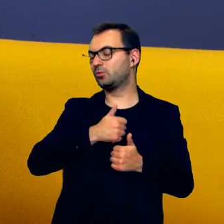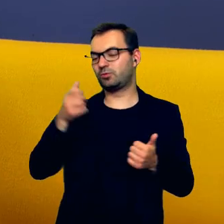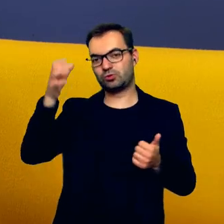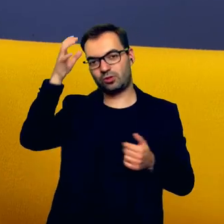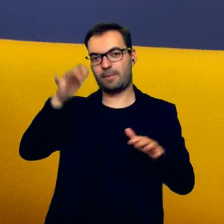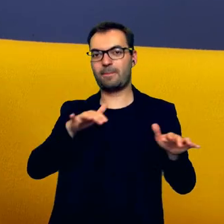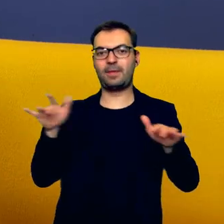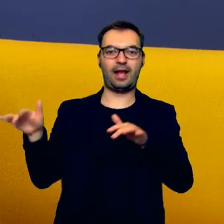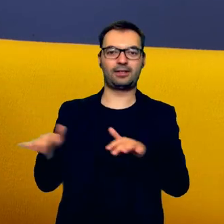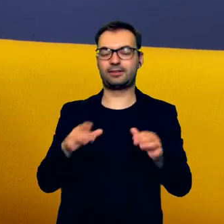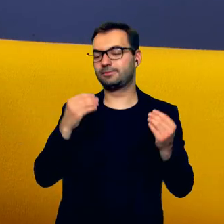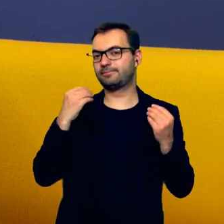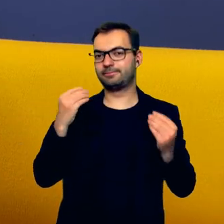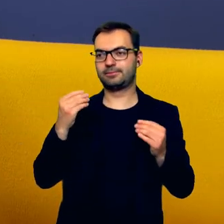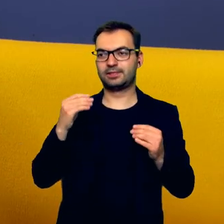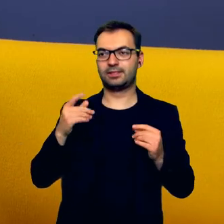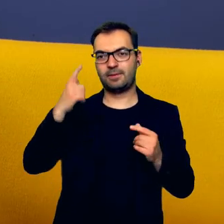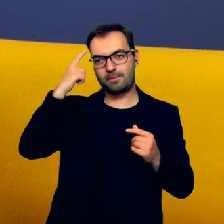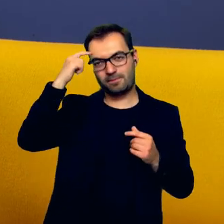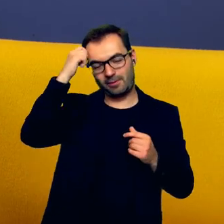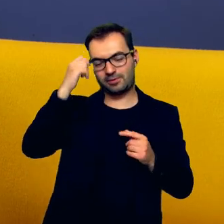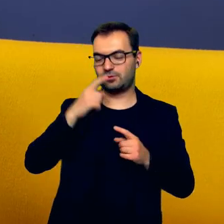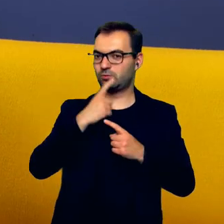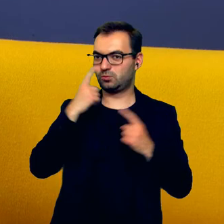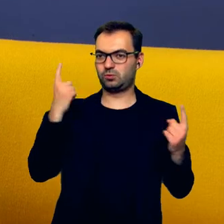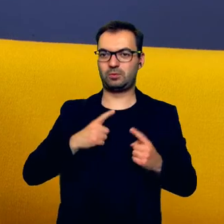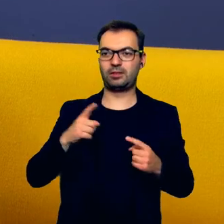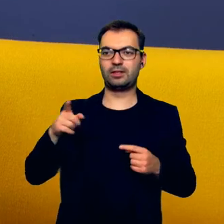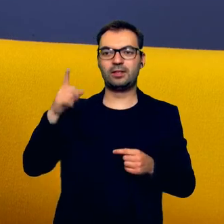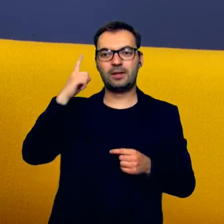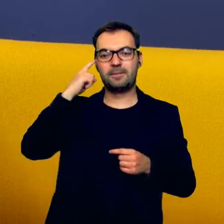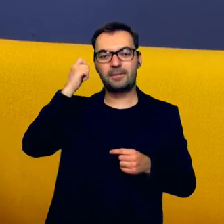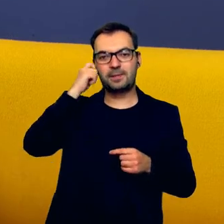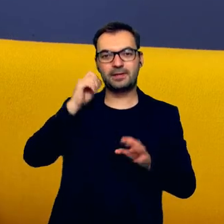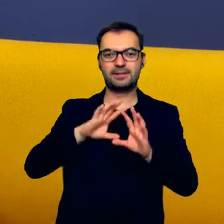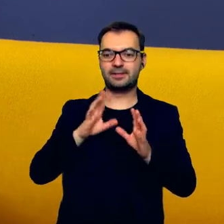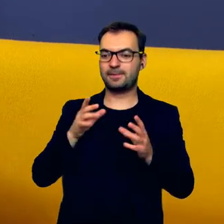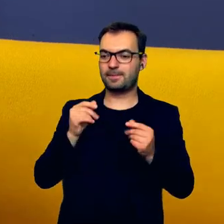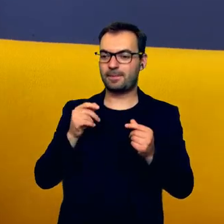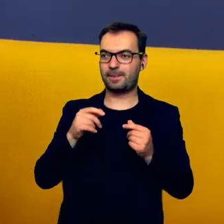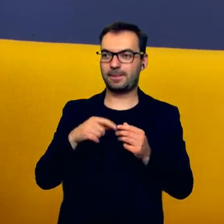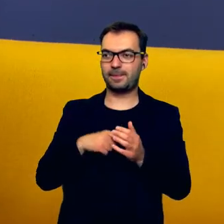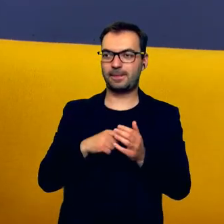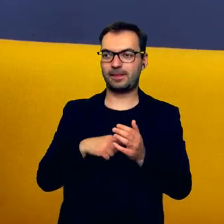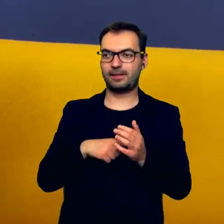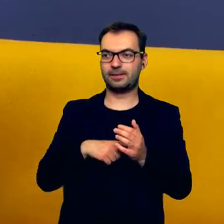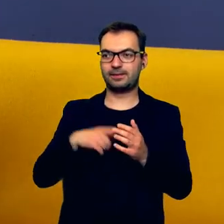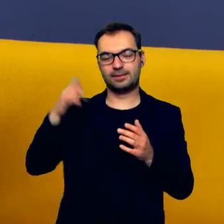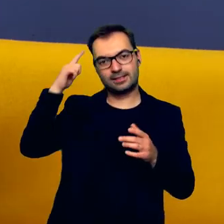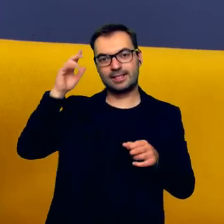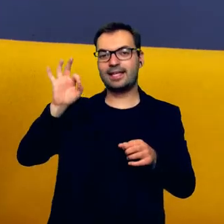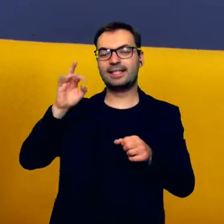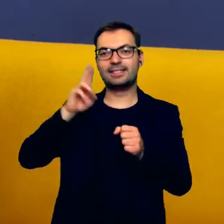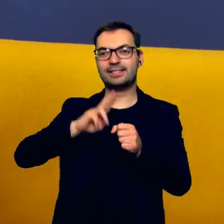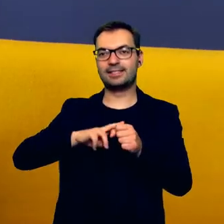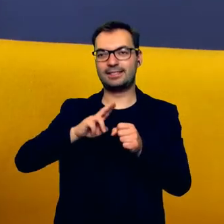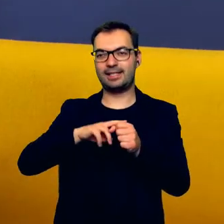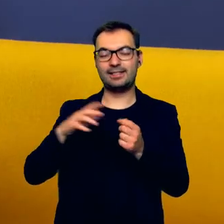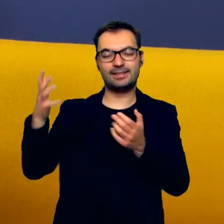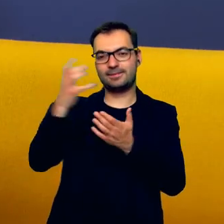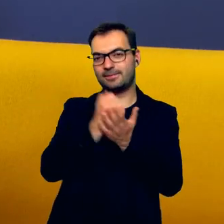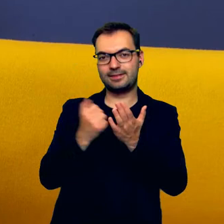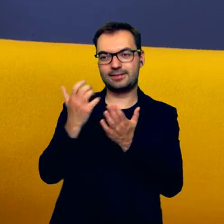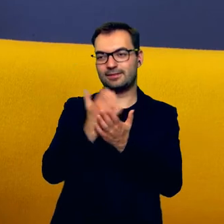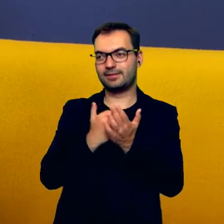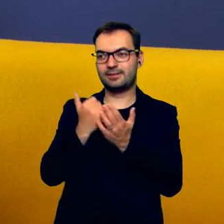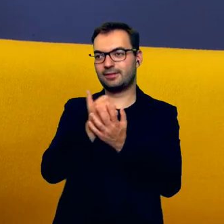pianistką, uzdolnioną o fenomenalnej wręcz pamięci, potrafi w swojej pamięci, w tym niezwykłym rezerwuarze